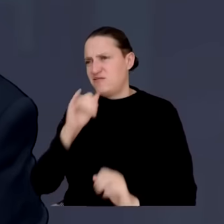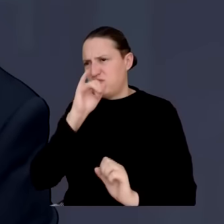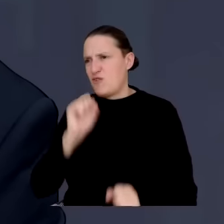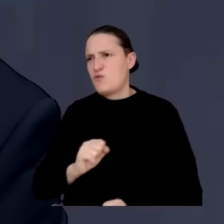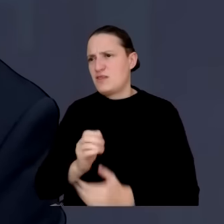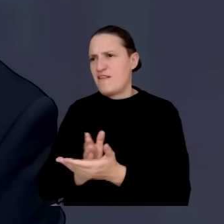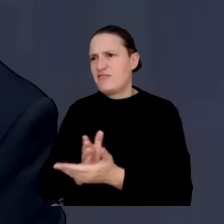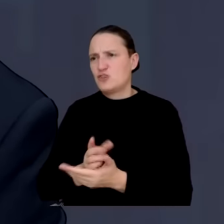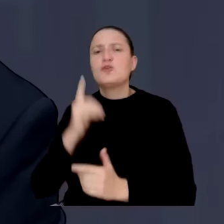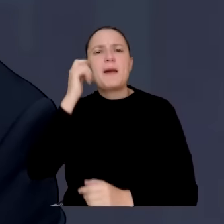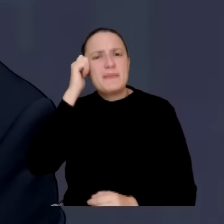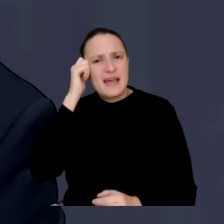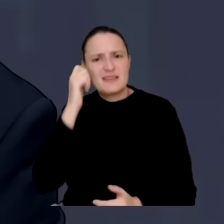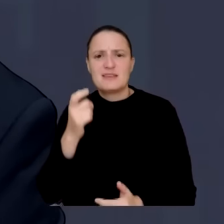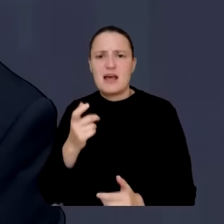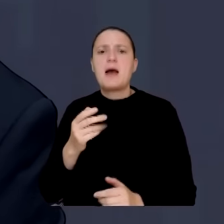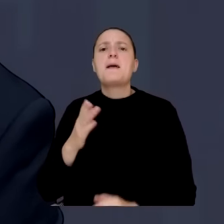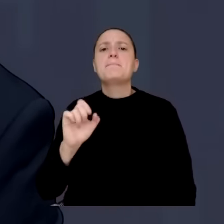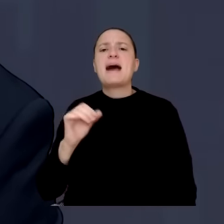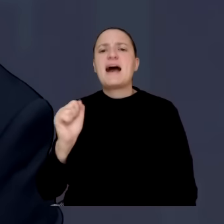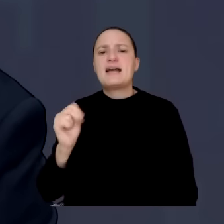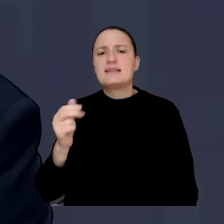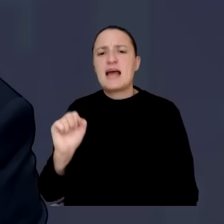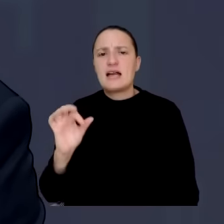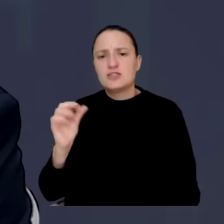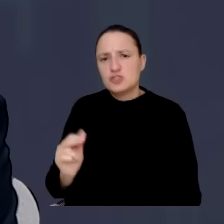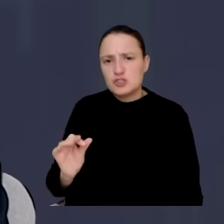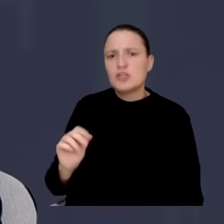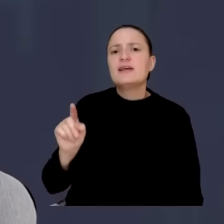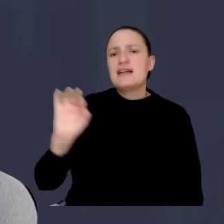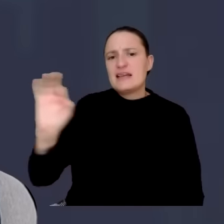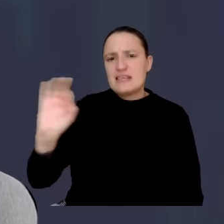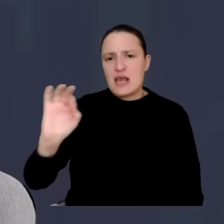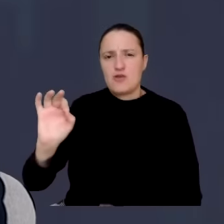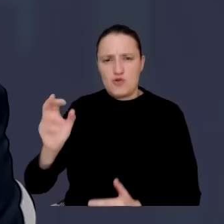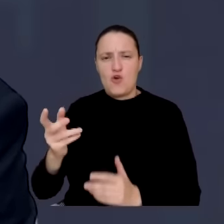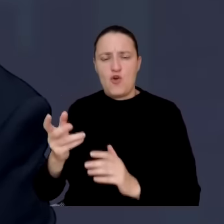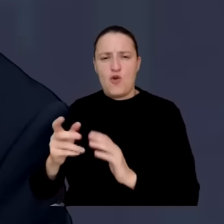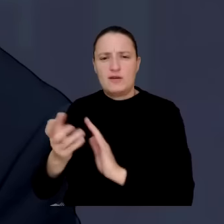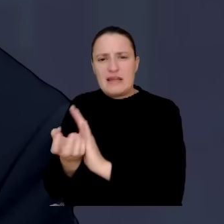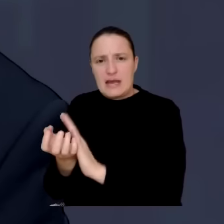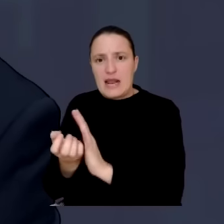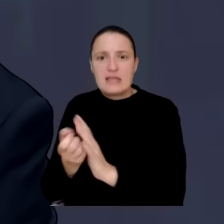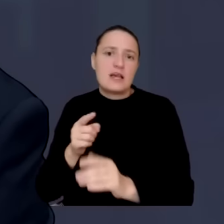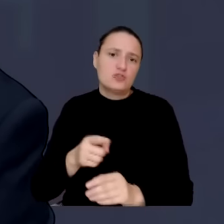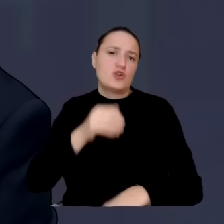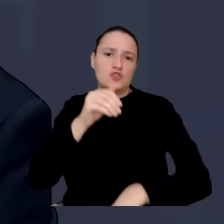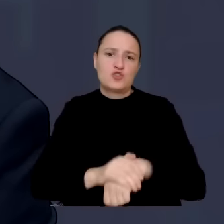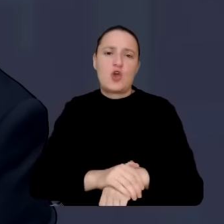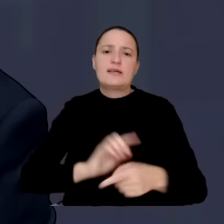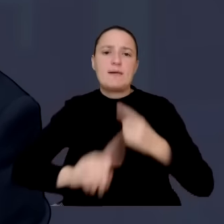pamiętamy słynne taśmy pana banasia z których wynikało że idzie na współpracę taką polityczną stricte polityczną z dzisiejszym obozem